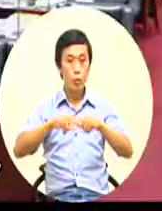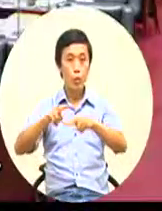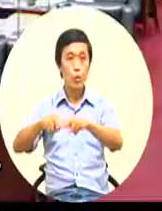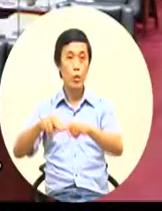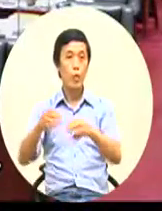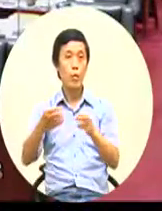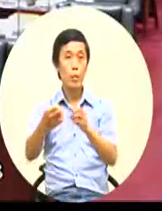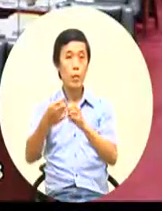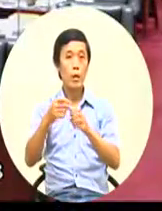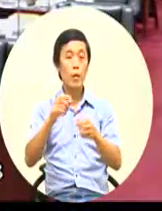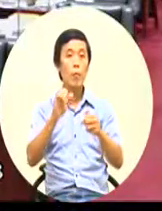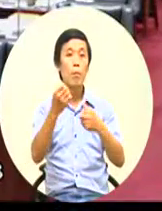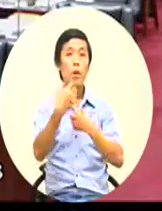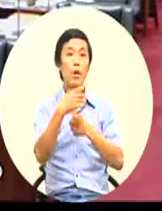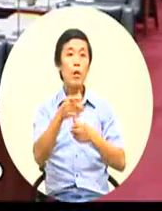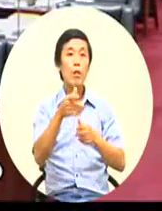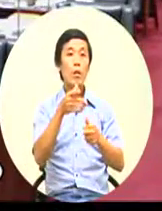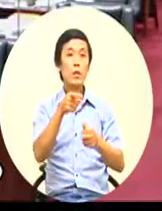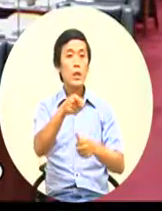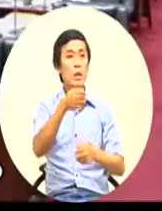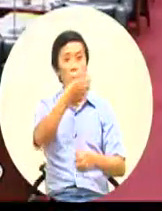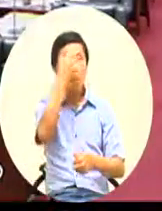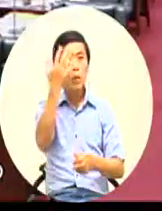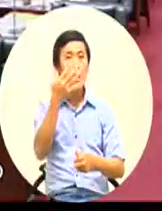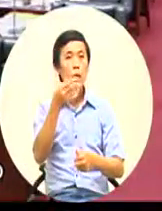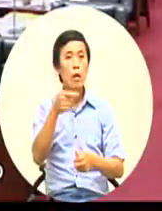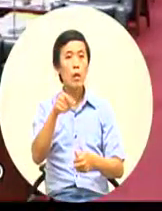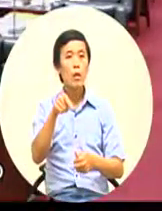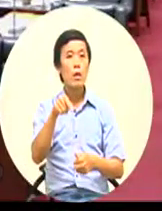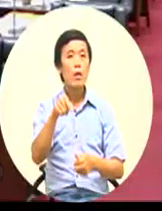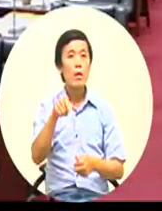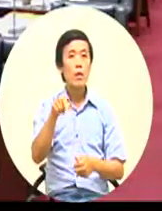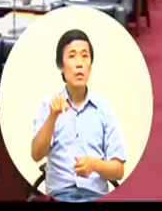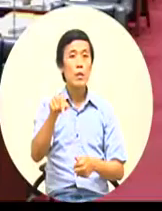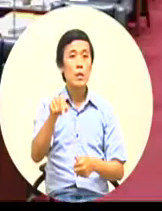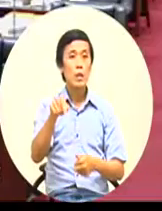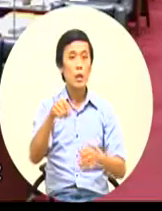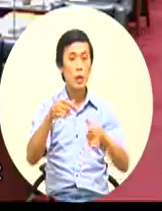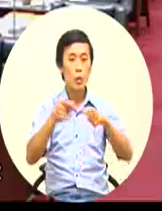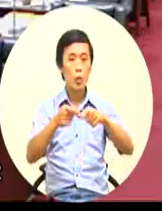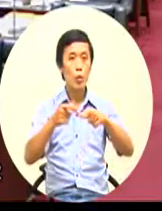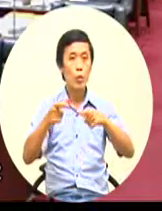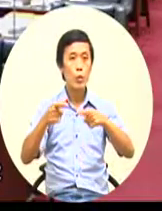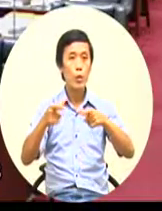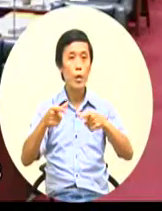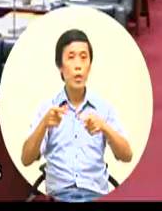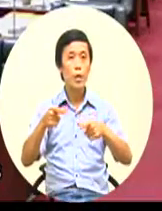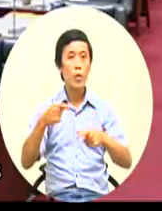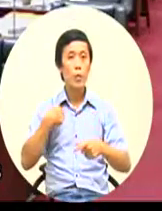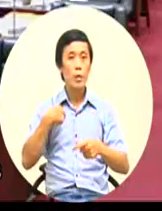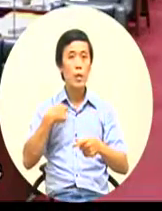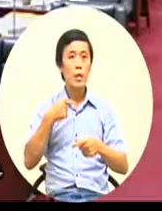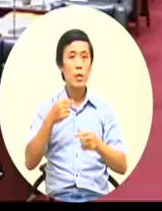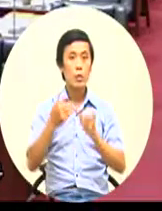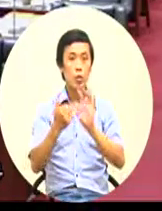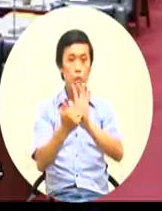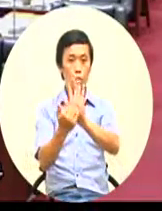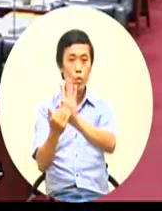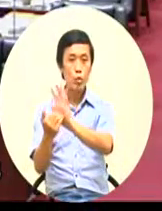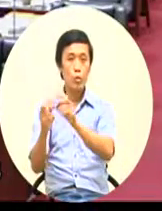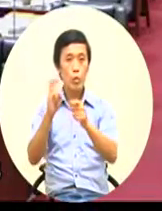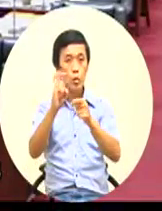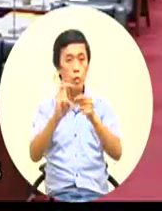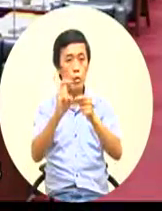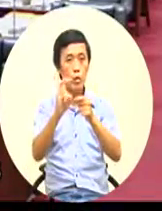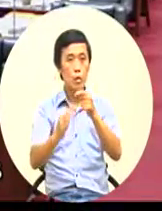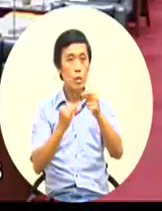说，议员啦，你这少年的，你有去你唔知啦，咱这块公园吼，阮动二十几栋啊啦，吼，